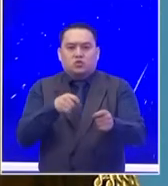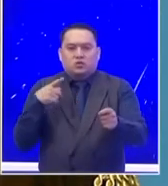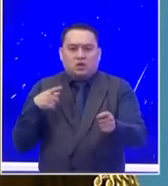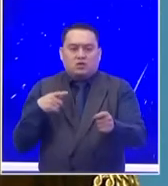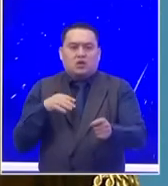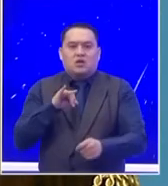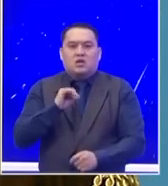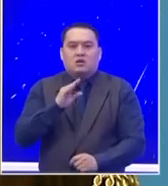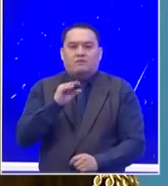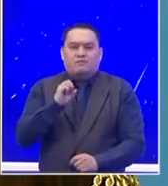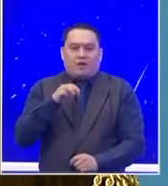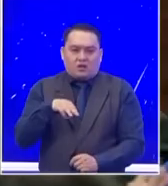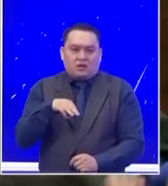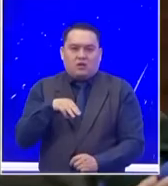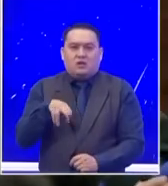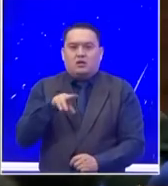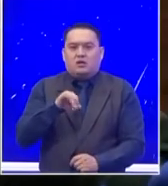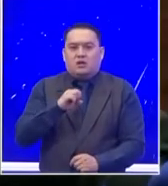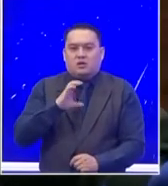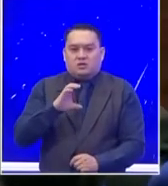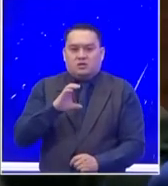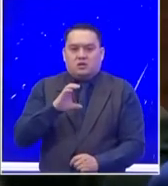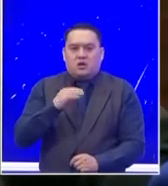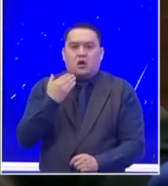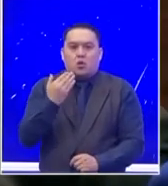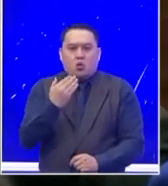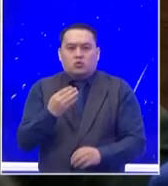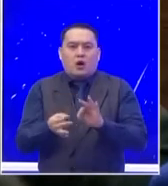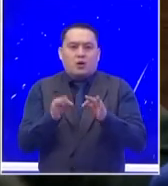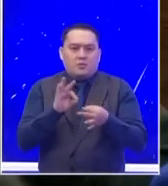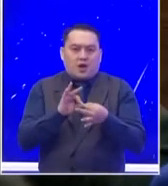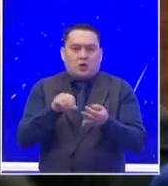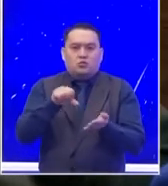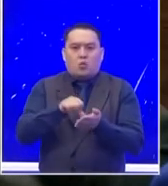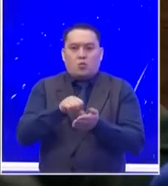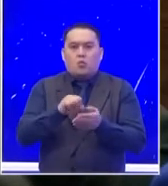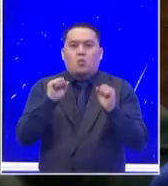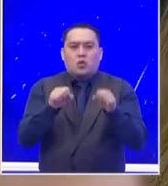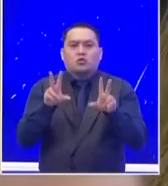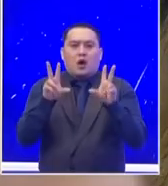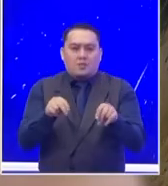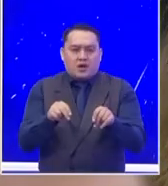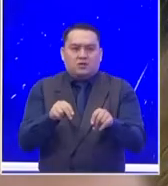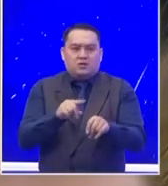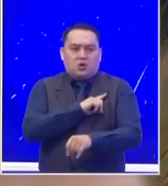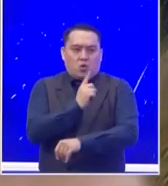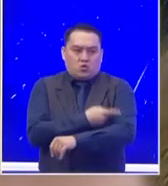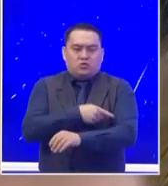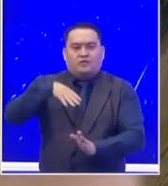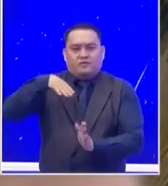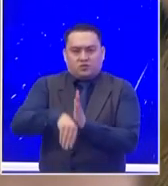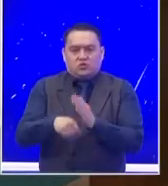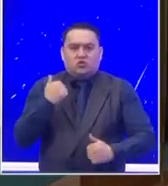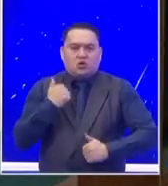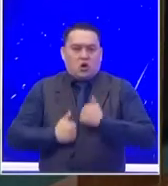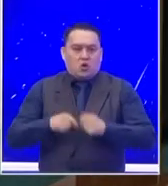лучники Санжар Мусаев, Ильфат Абдулин и Денис Ганькин. Участники Олимпиады, в свою очередь, пообещали с достоинством защищать